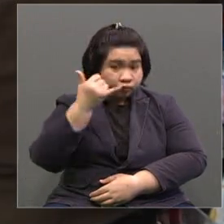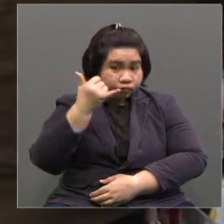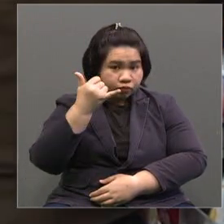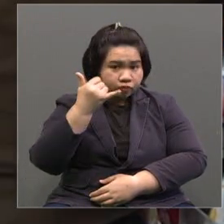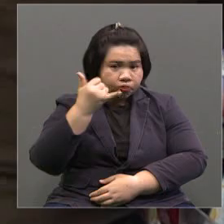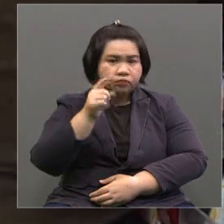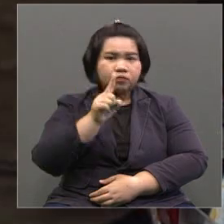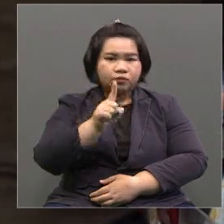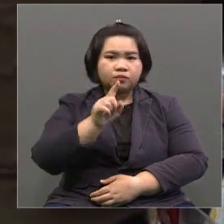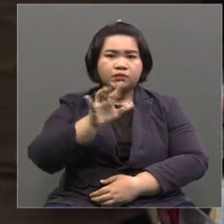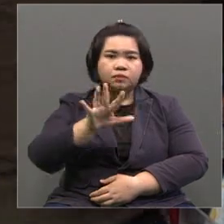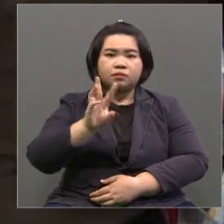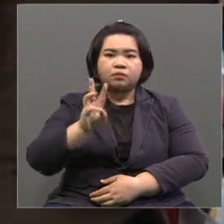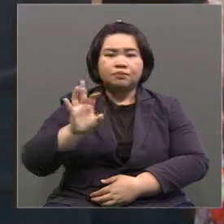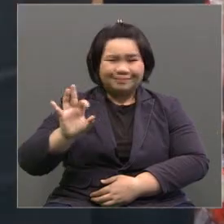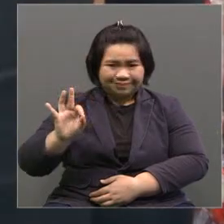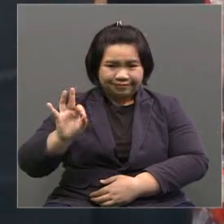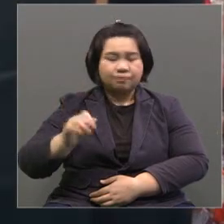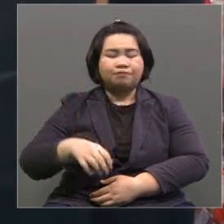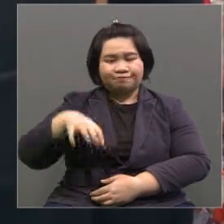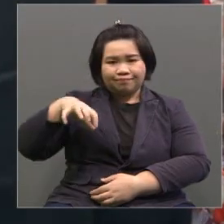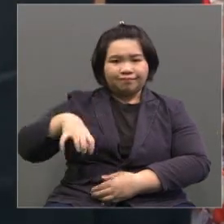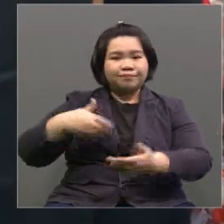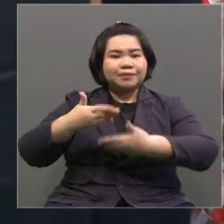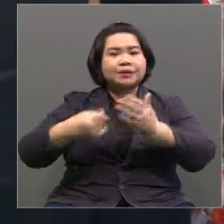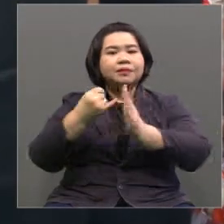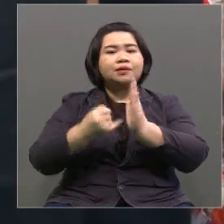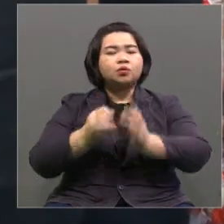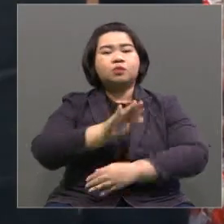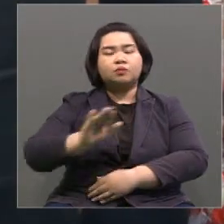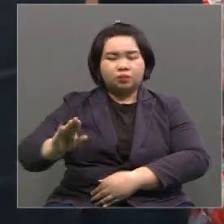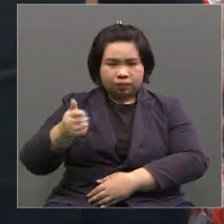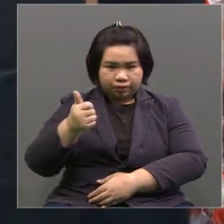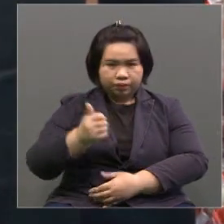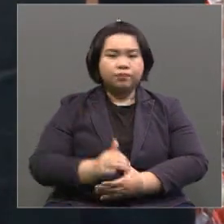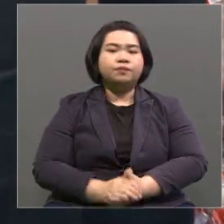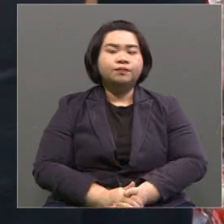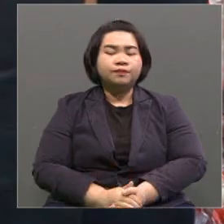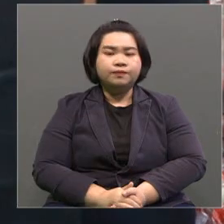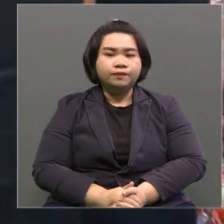ค่ะที่สายด่วน1569หรือสำนักงานพาณิชย์จังหวัดทั่วประเทศค่ะ